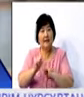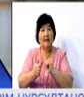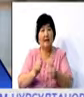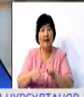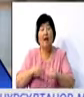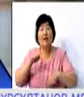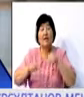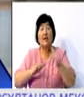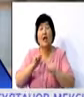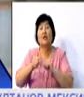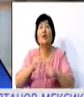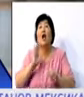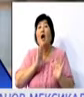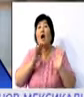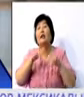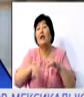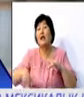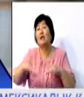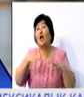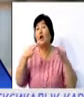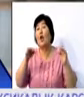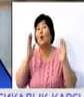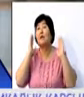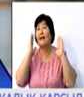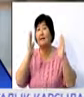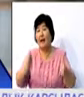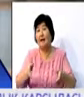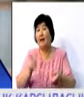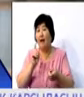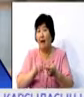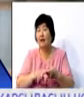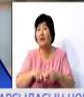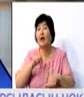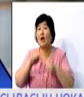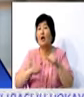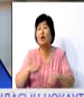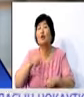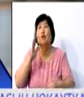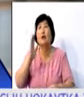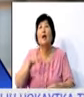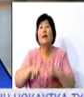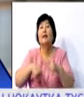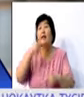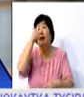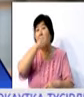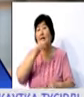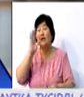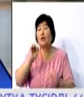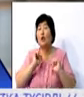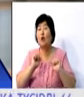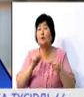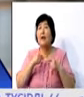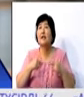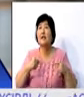веложарысты өткізетін боламыз. Дария жағалауындағы Тәуелсіздік даңғылы арқылы жүретін болады. Келер жылы біз спорттың